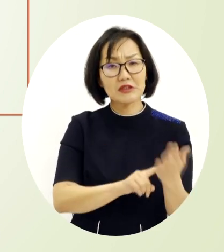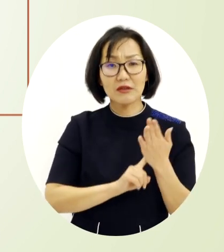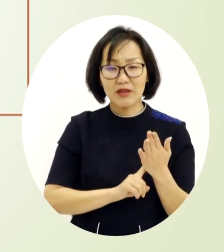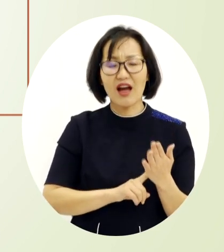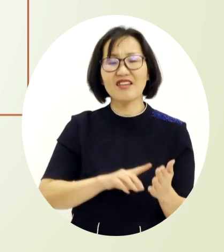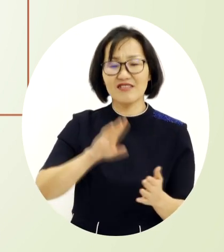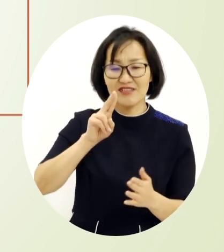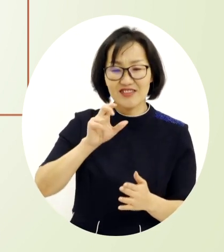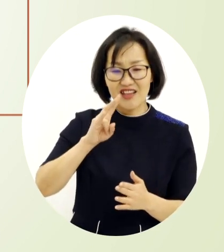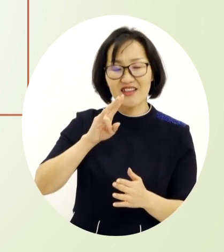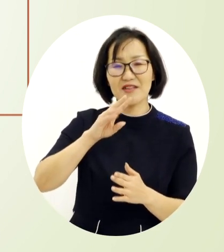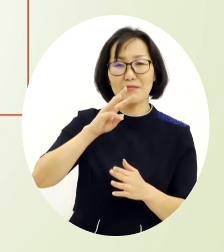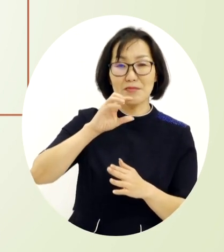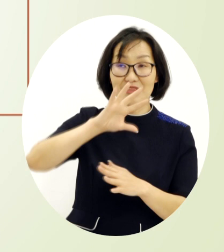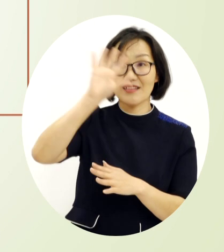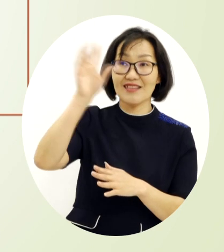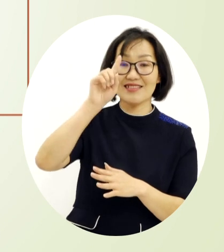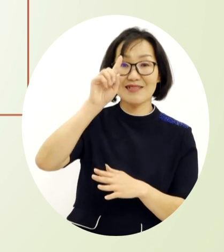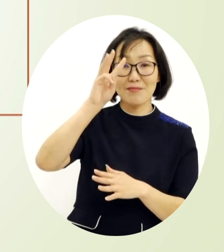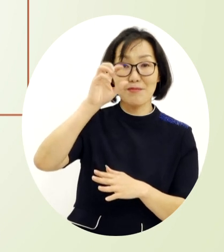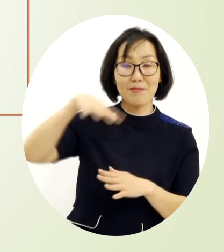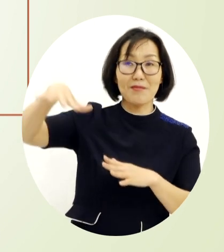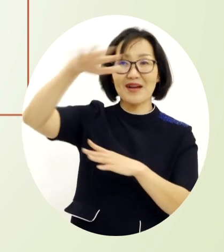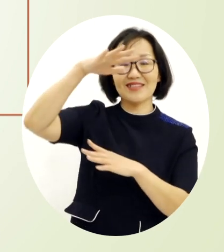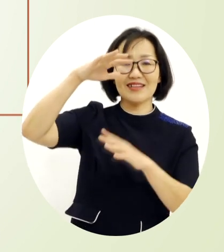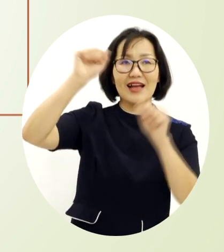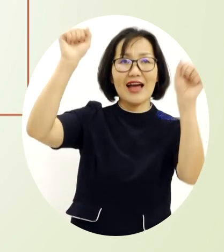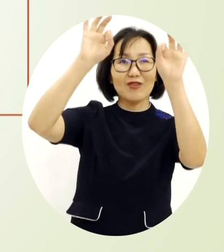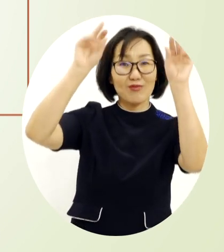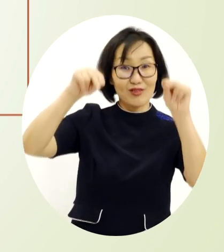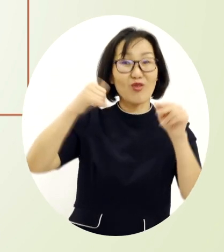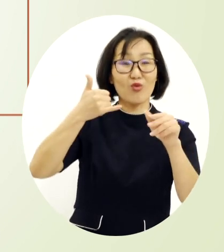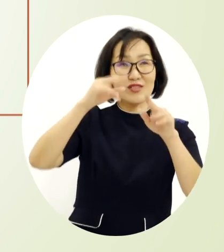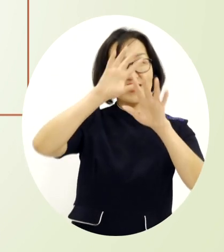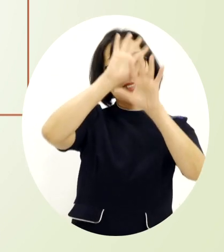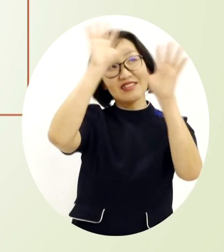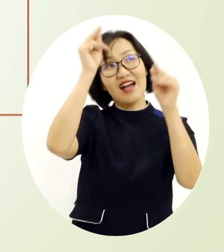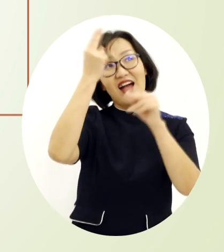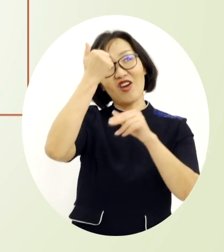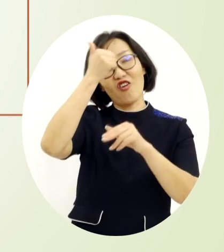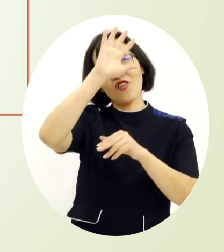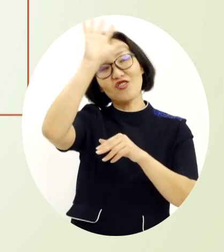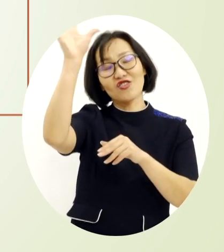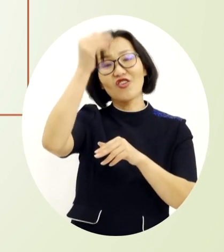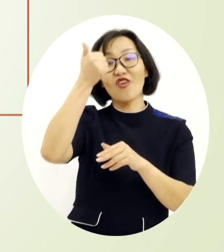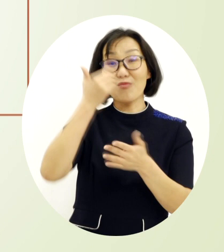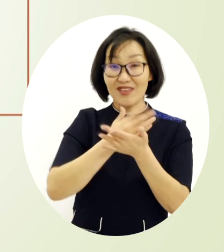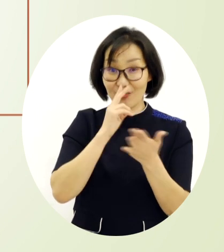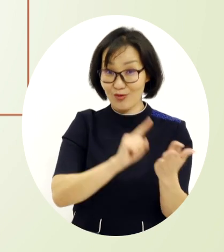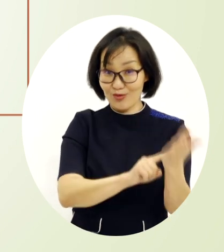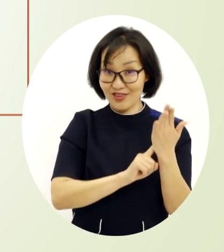тэнгэрийн мандалд замхран арилна гэсэн энэ өгүүлбэрээр цаг агаарыг ямар байгааг бүгдээрээ